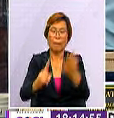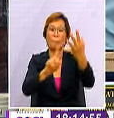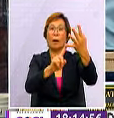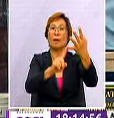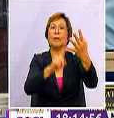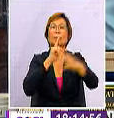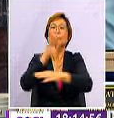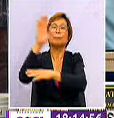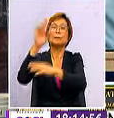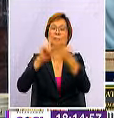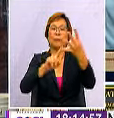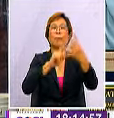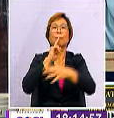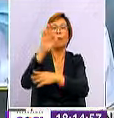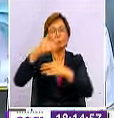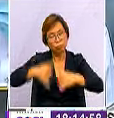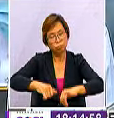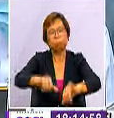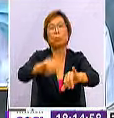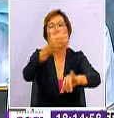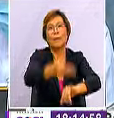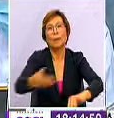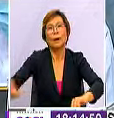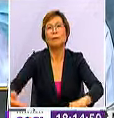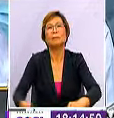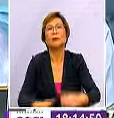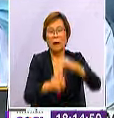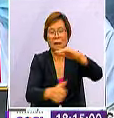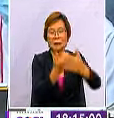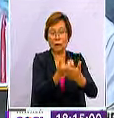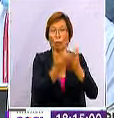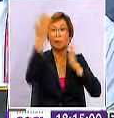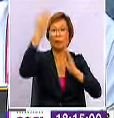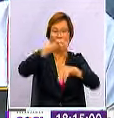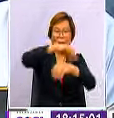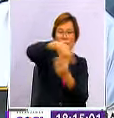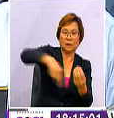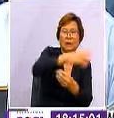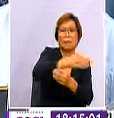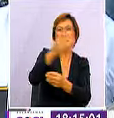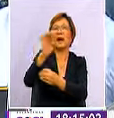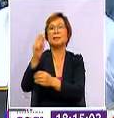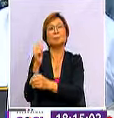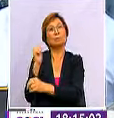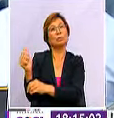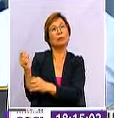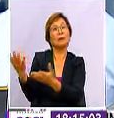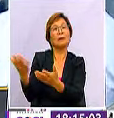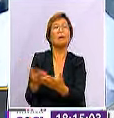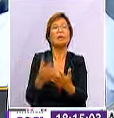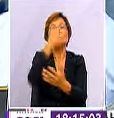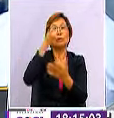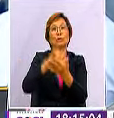ialah menjamin kelestarian sumber. Asas ekonomi kita ialah alam sekitar dan aset semula jadi. Oleh